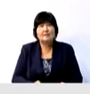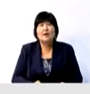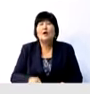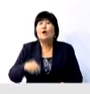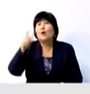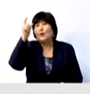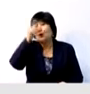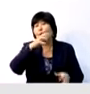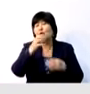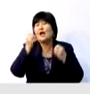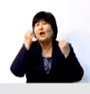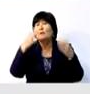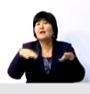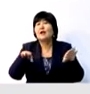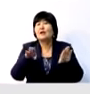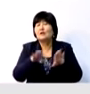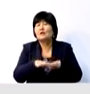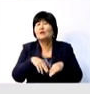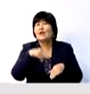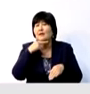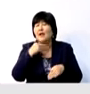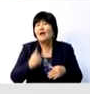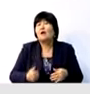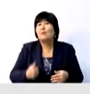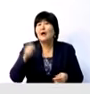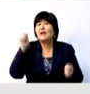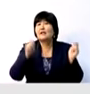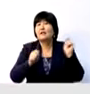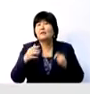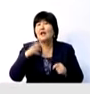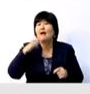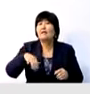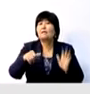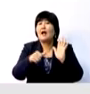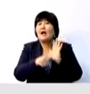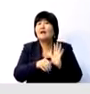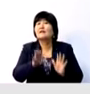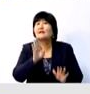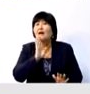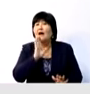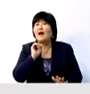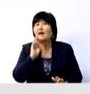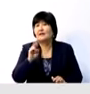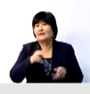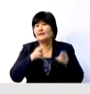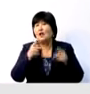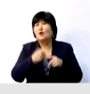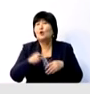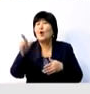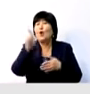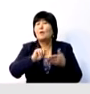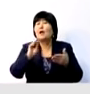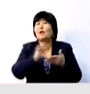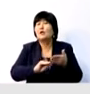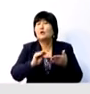Түркі дүниесінің мәдени тұтастығын құнттаған мәртебелі фестивальге біздің елден 6 ақын қыз аттанғанда, солардың ішінде поэзия